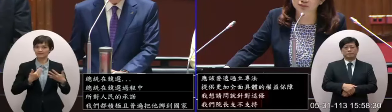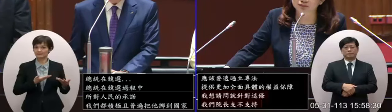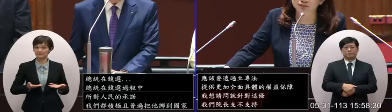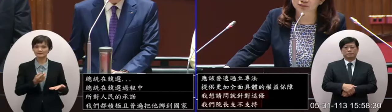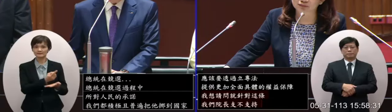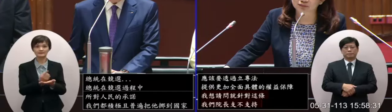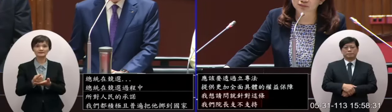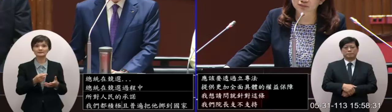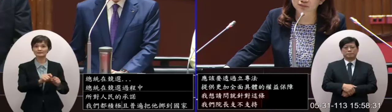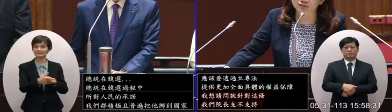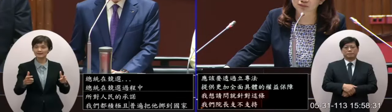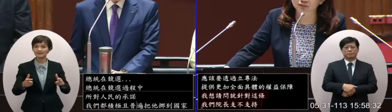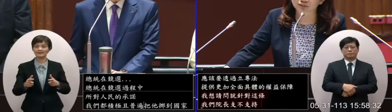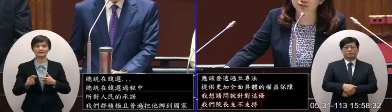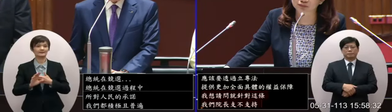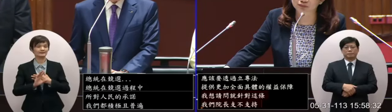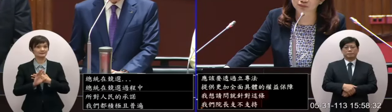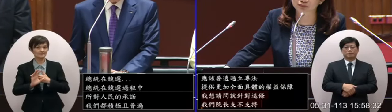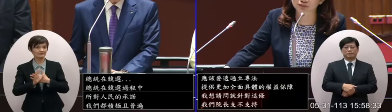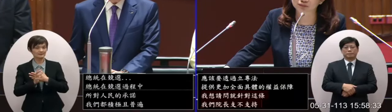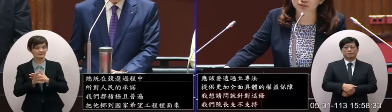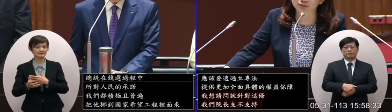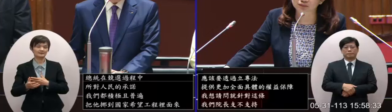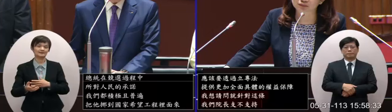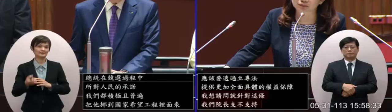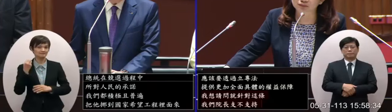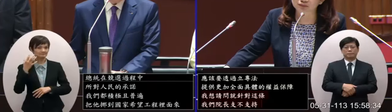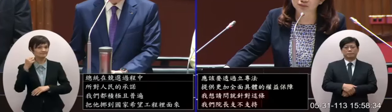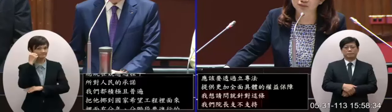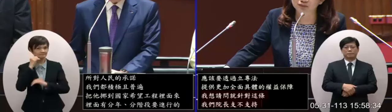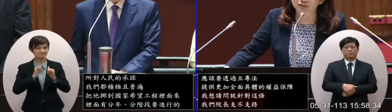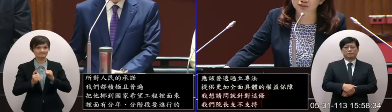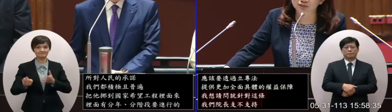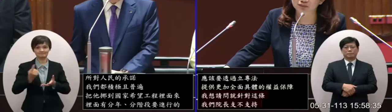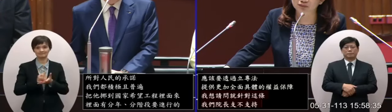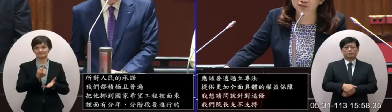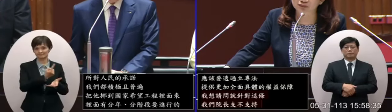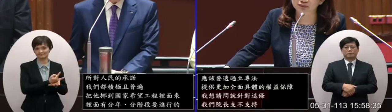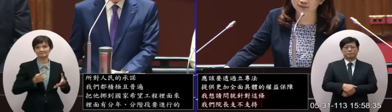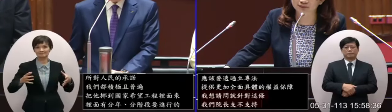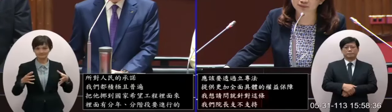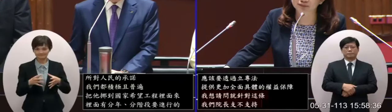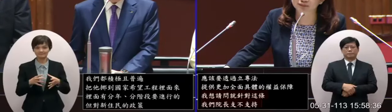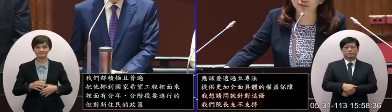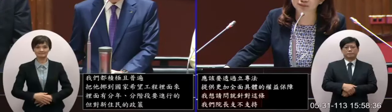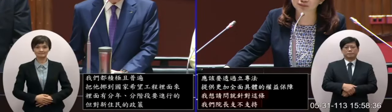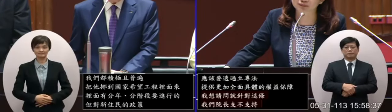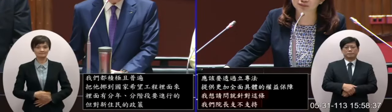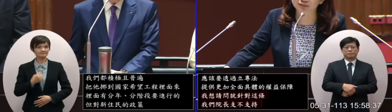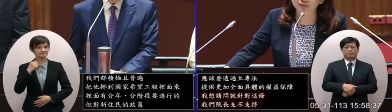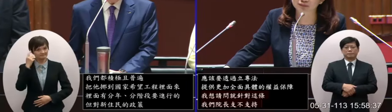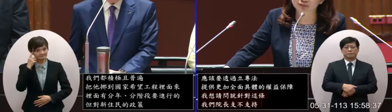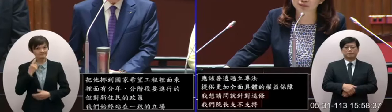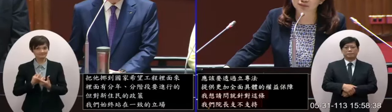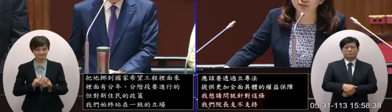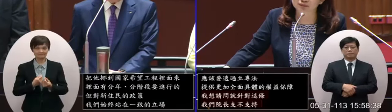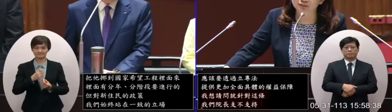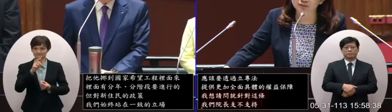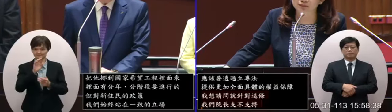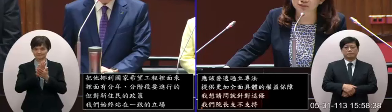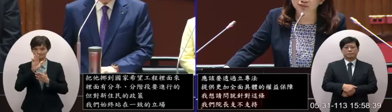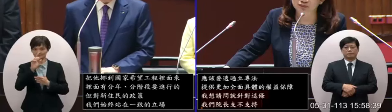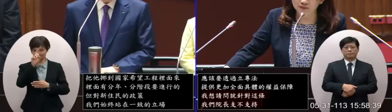要新住民的加入台湾这个大家庭，所以一定在这样的理念之下，我们去对未来的国家希望